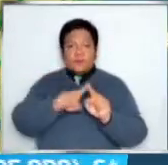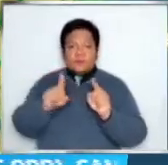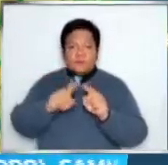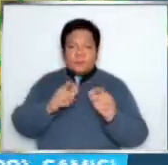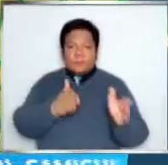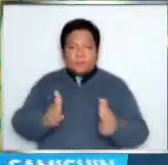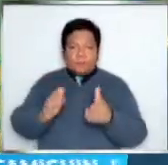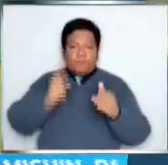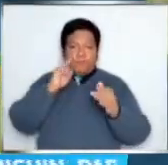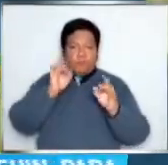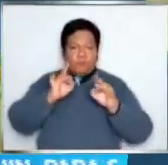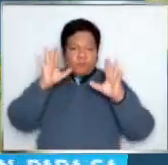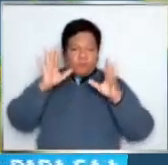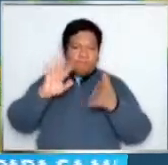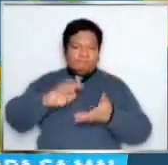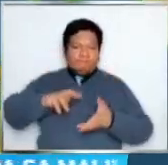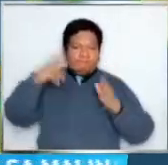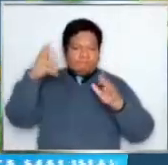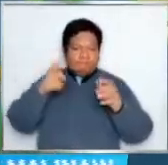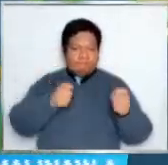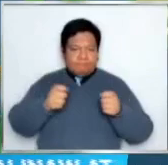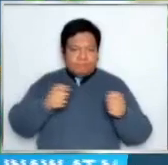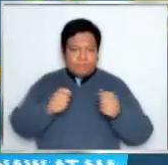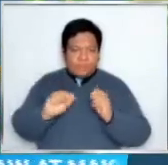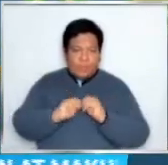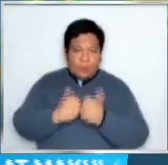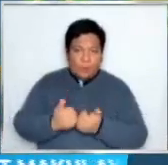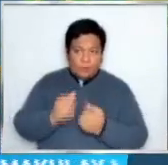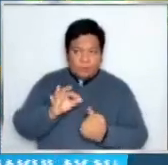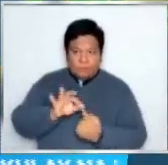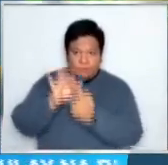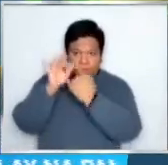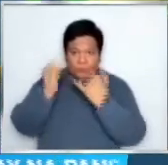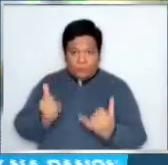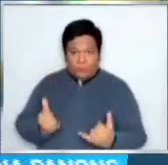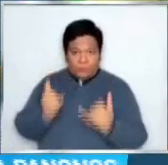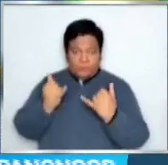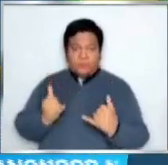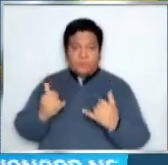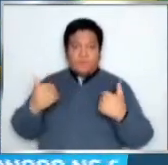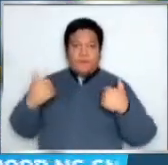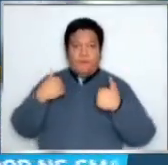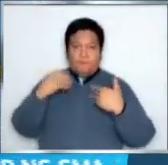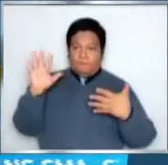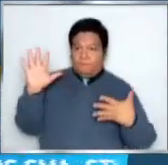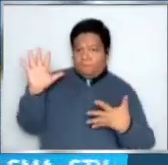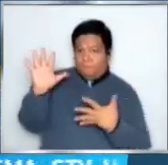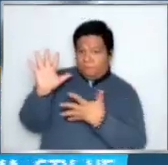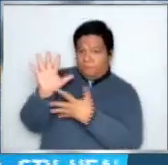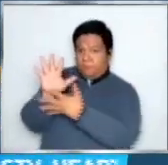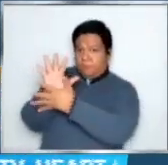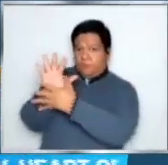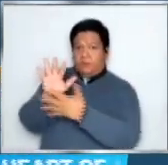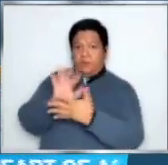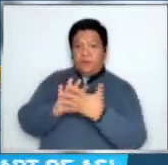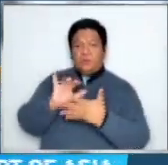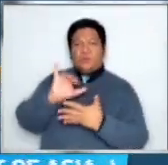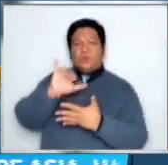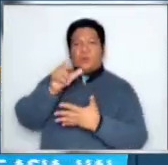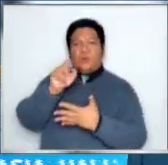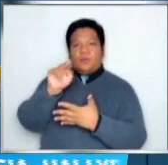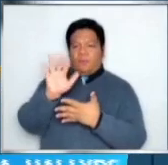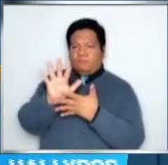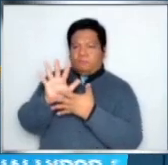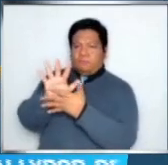mitigation measures. Lalong-lalo na ngayong araw, no, inaasa natin na tatawirin nitong si Julina itong Batangas Cavite area.